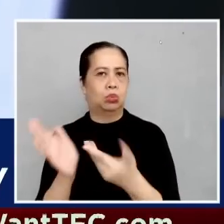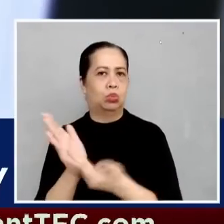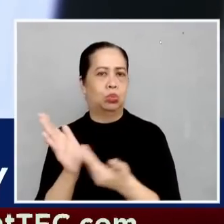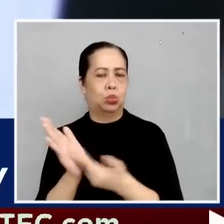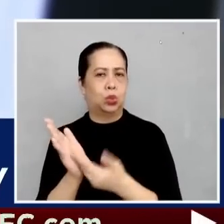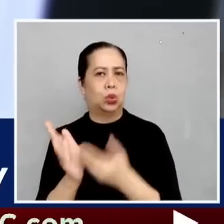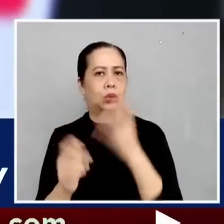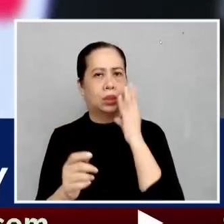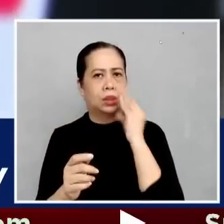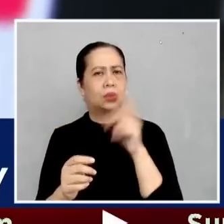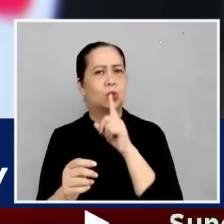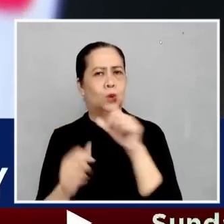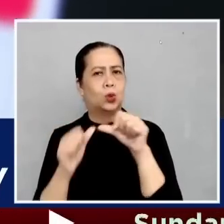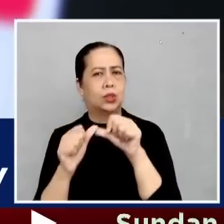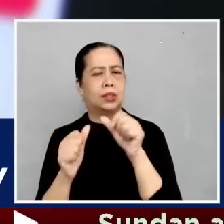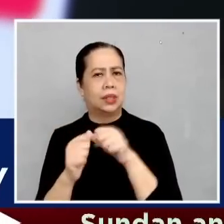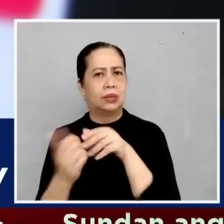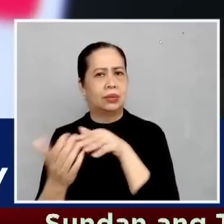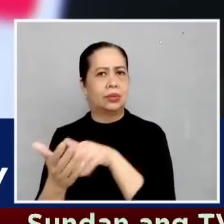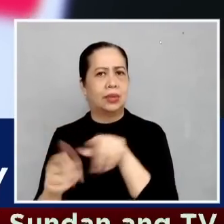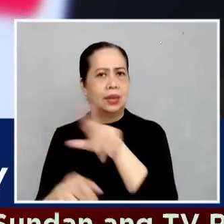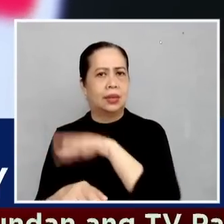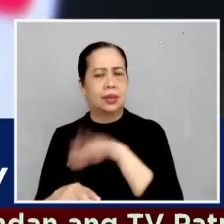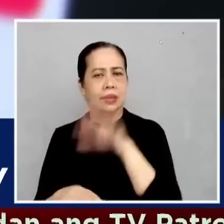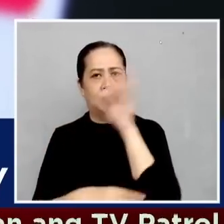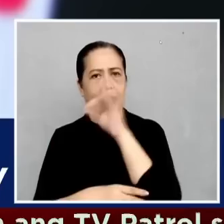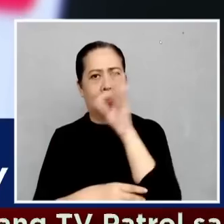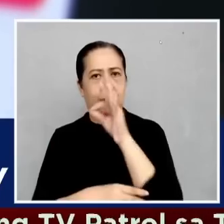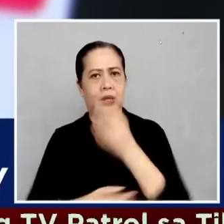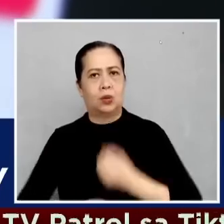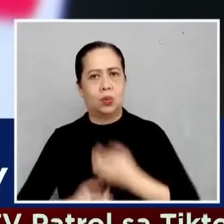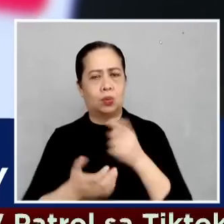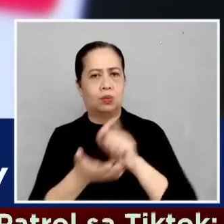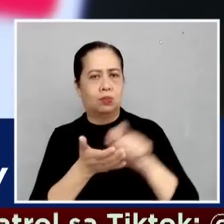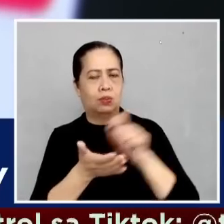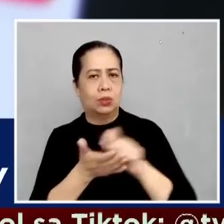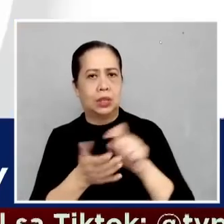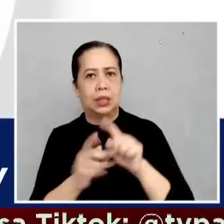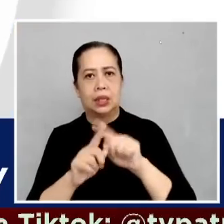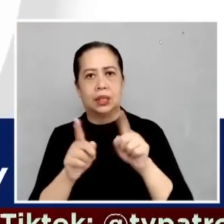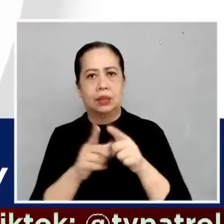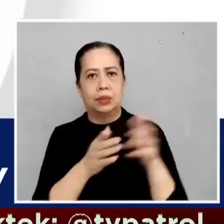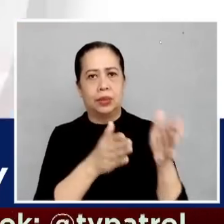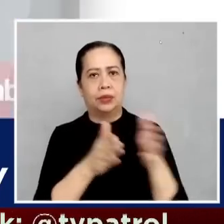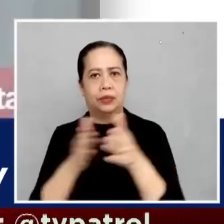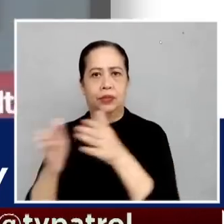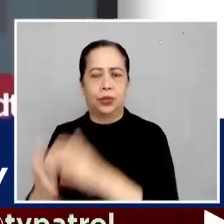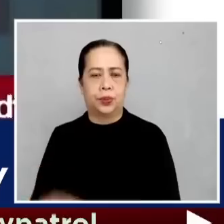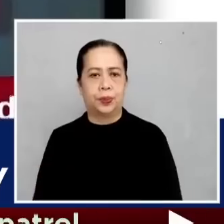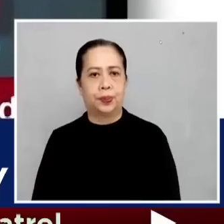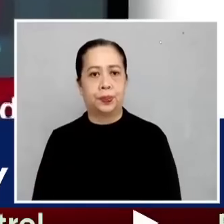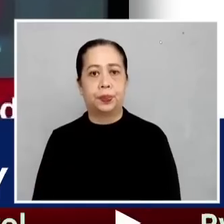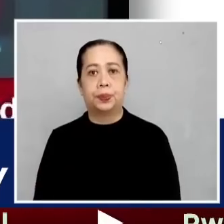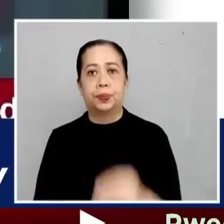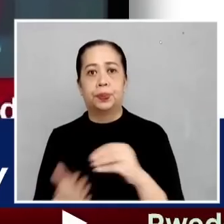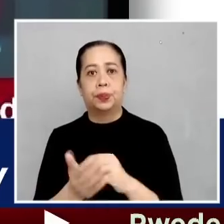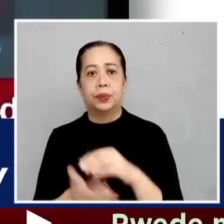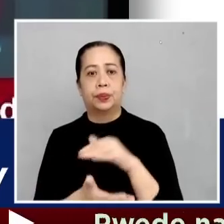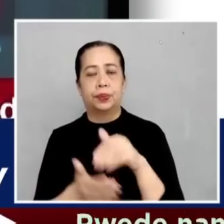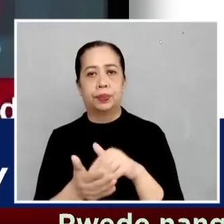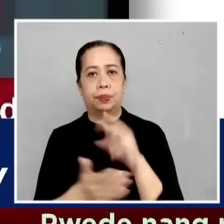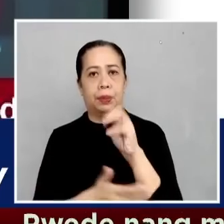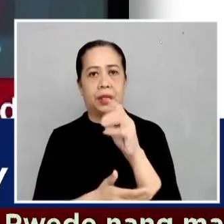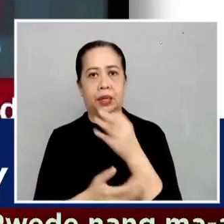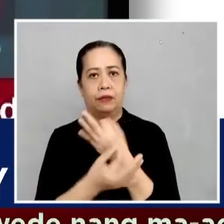na patuloy ang pag-atake laban sa mga Pilipinong mamamahayag sa iba't ibang anyo. Sa tala ng Center for Media Freedom